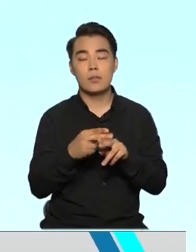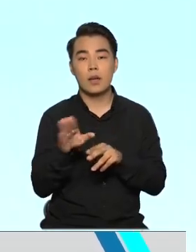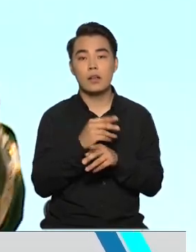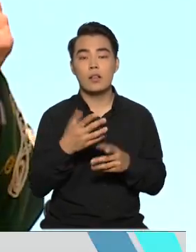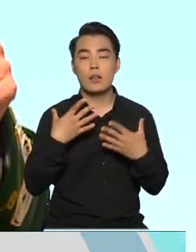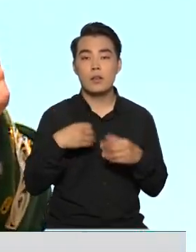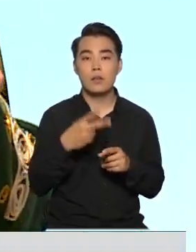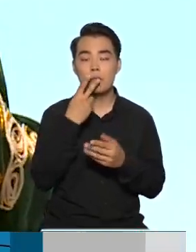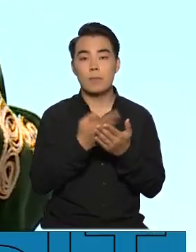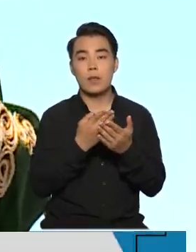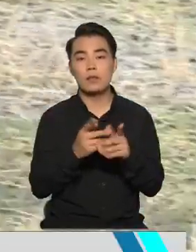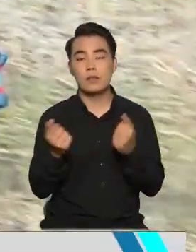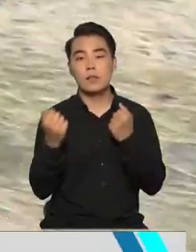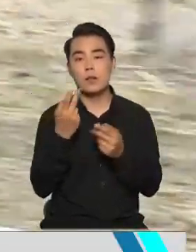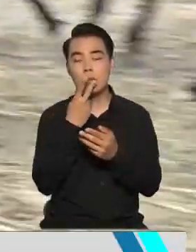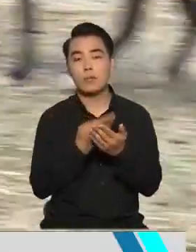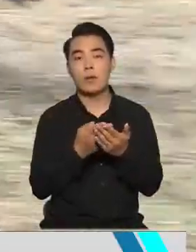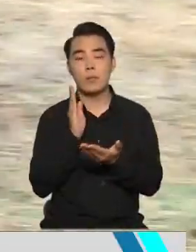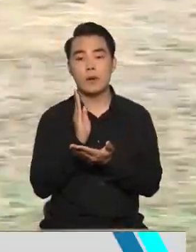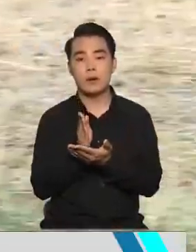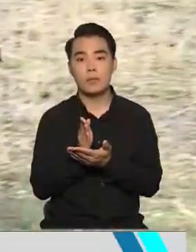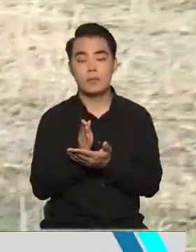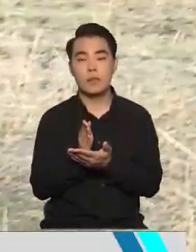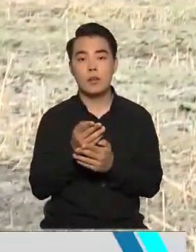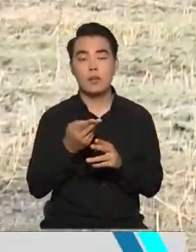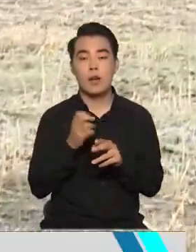байланысты, жігіттің жүрегіне байланысты болып тұр.